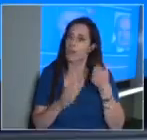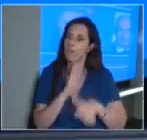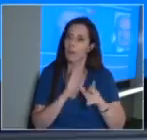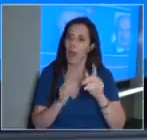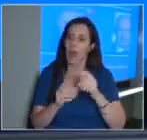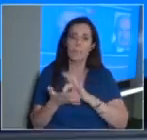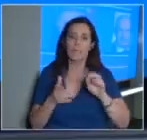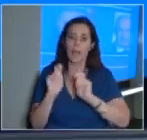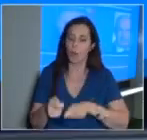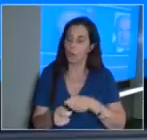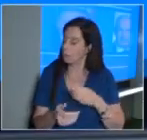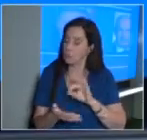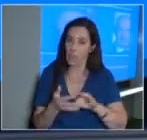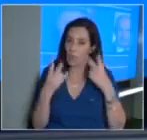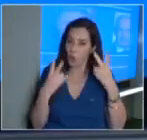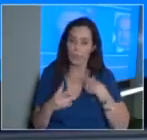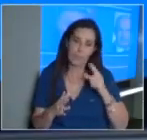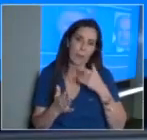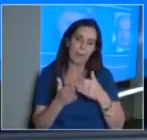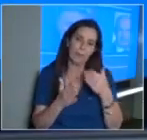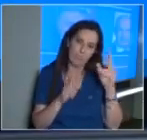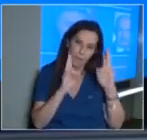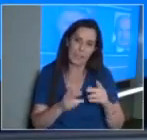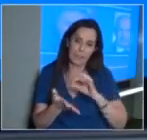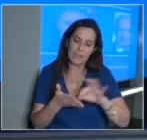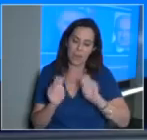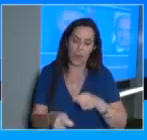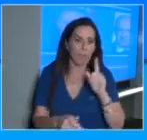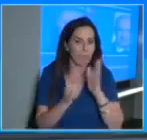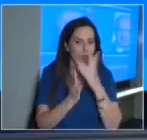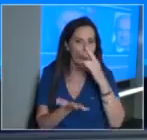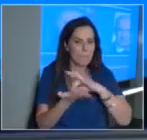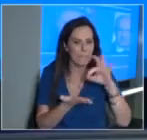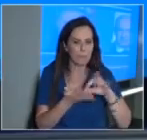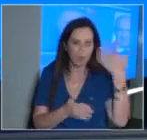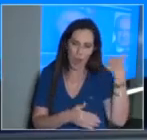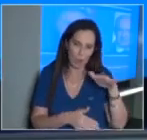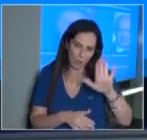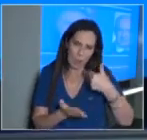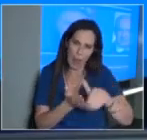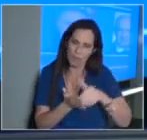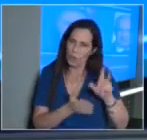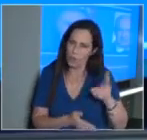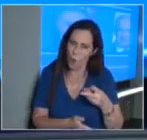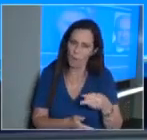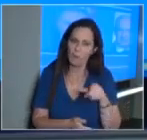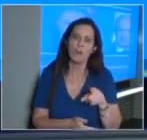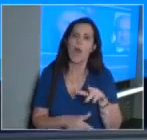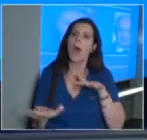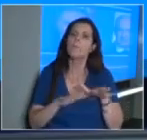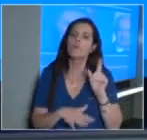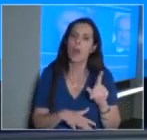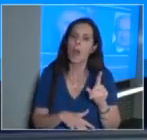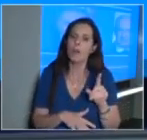אגב, בכאב, משרד חשוב, ציוני טוב, נאלצים להיפרד ממנו. מבקשים אבל לשני המשרדים שבהם החזקנו להחזיק גם עכשיו. שוב,